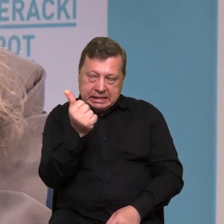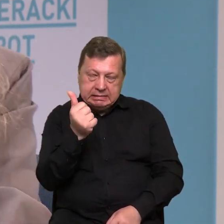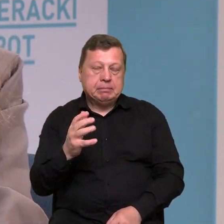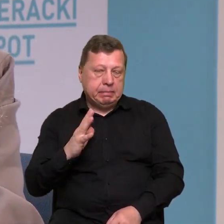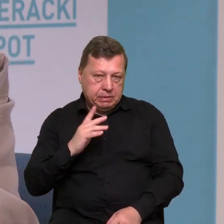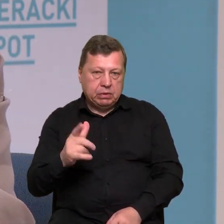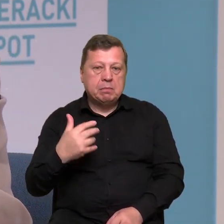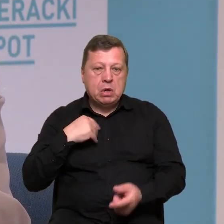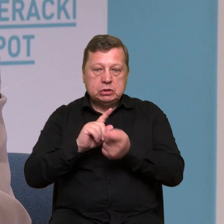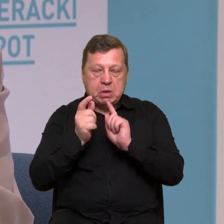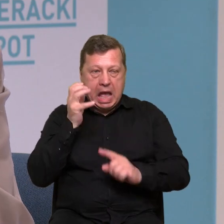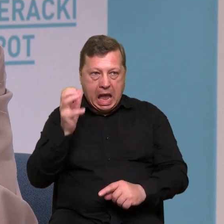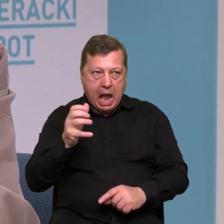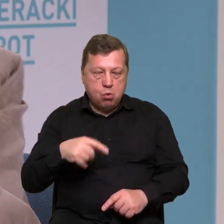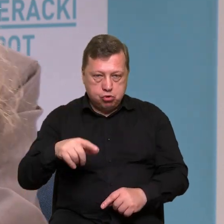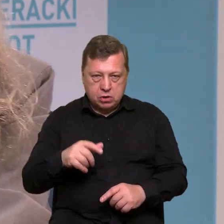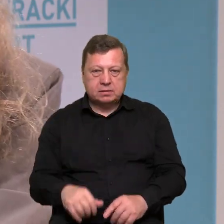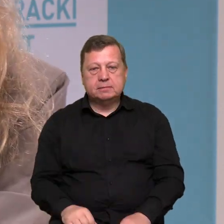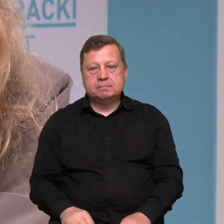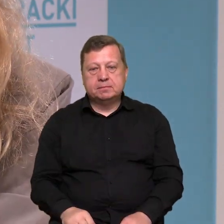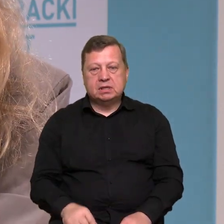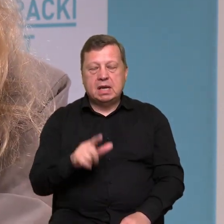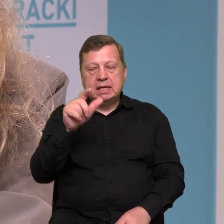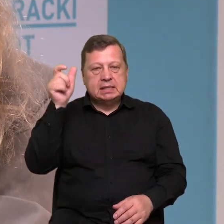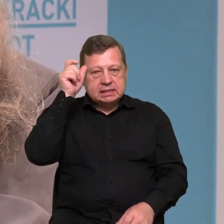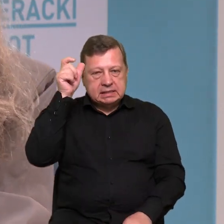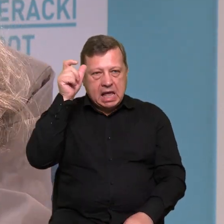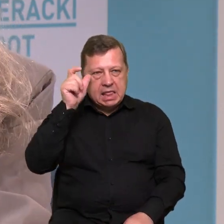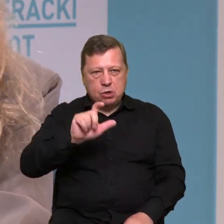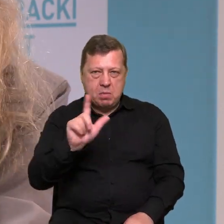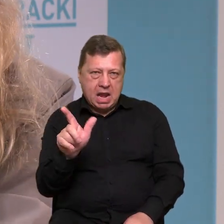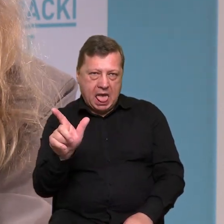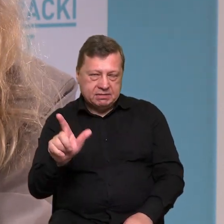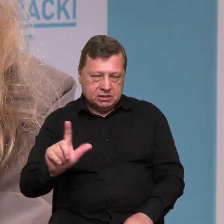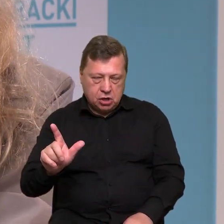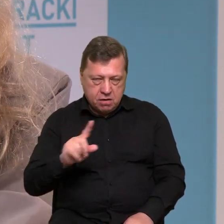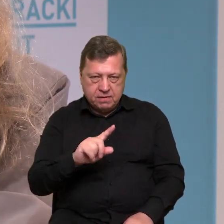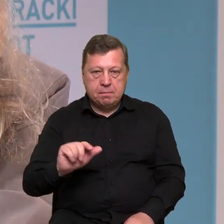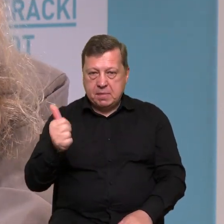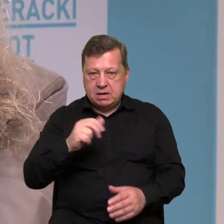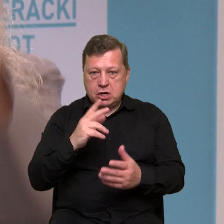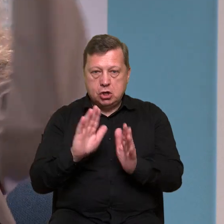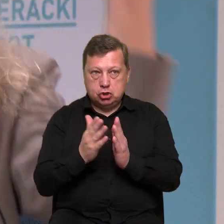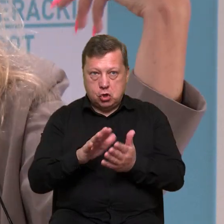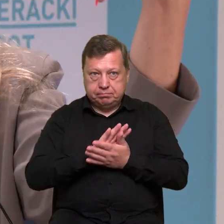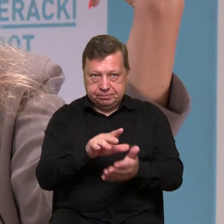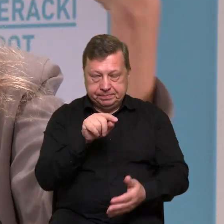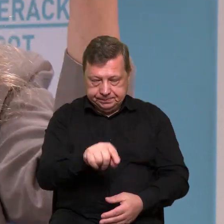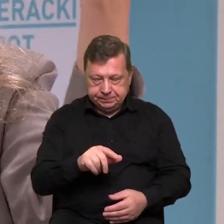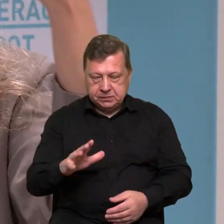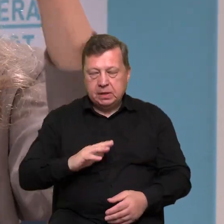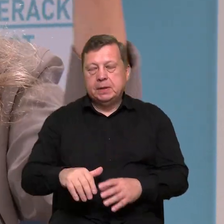Miałam spotkanie autorskie w takim centrum lewicowym. Pierwsza książka tam wychodziła